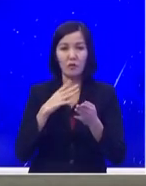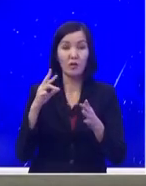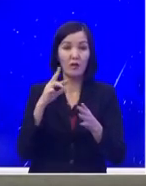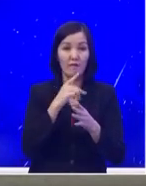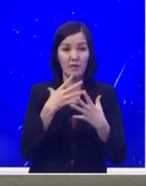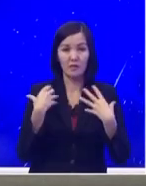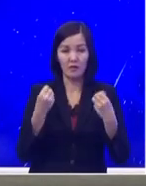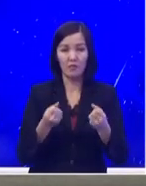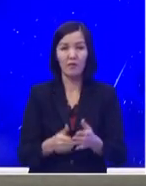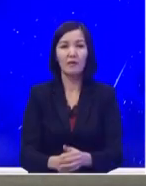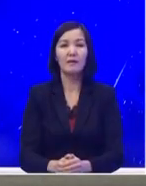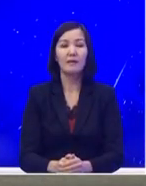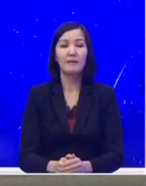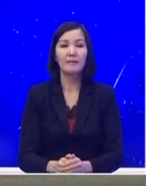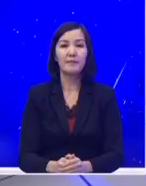телеканал ЖТСУ.